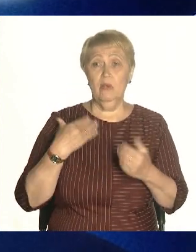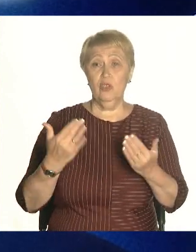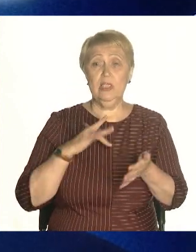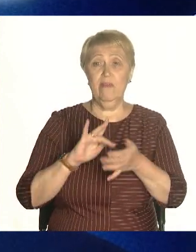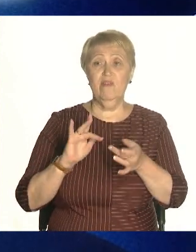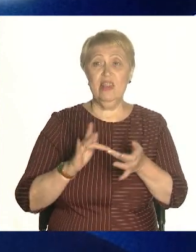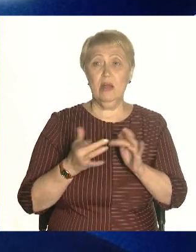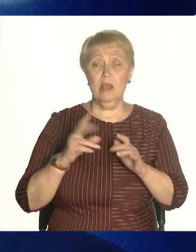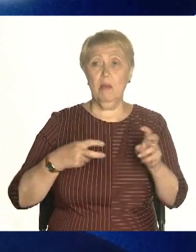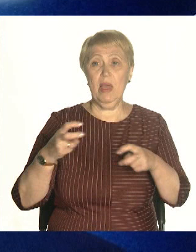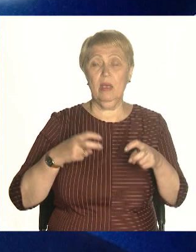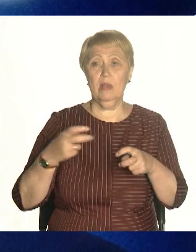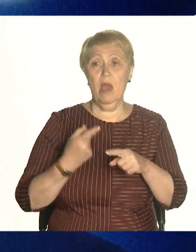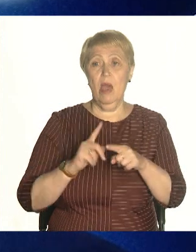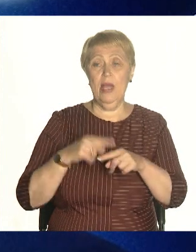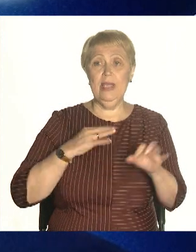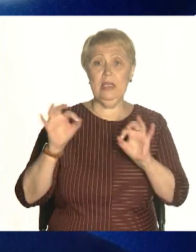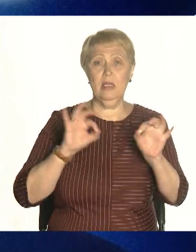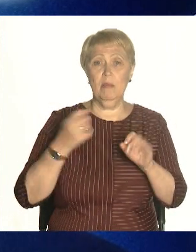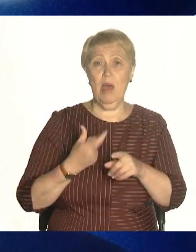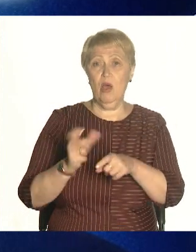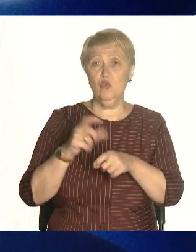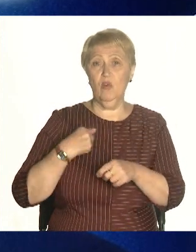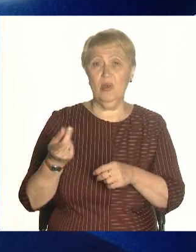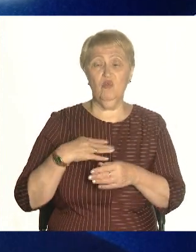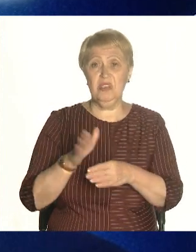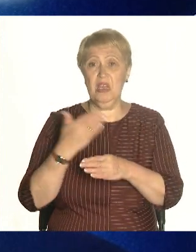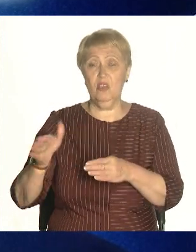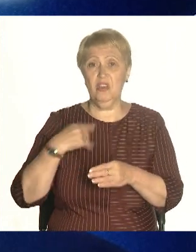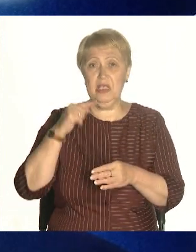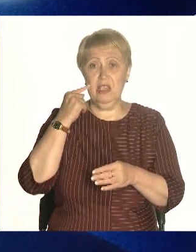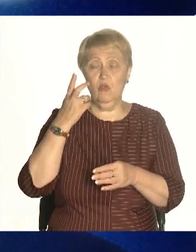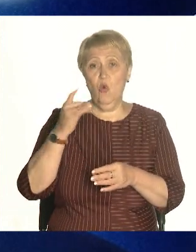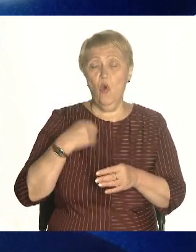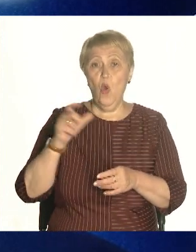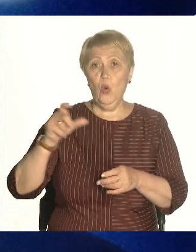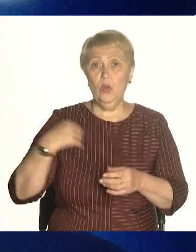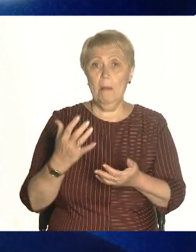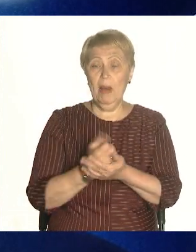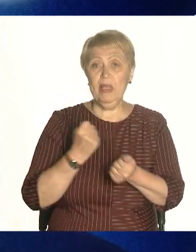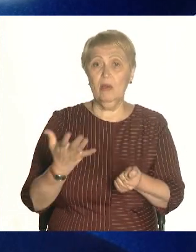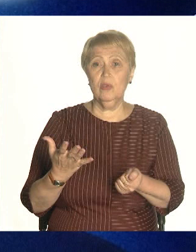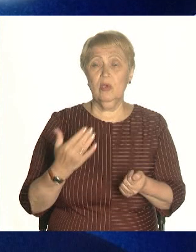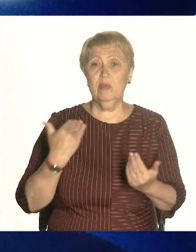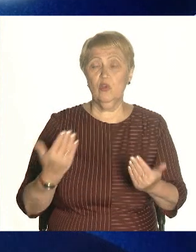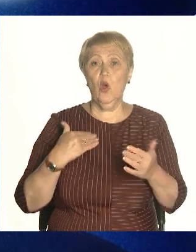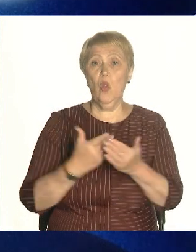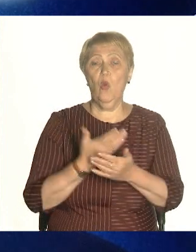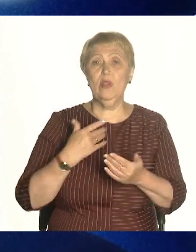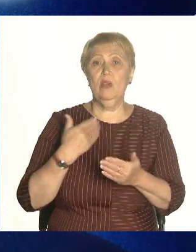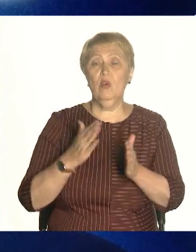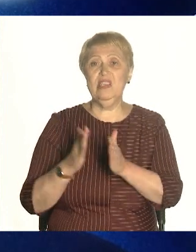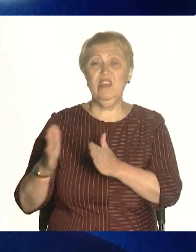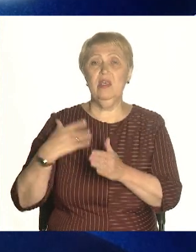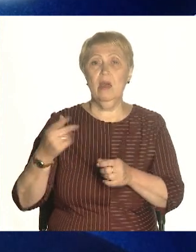интернете. И не сказать, что схемы эти отличаются особой хитростью, но люди на них попадаются. Сегодня разговор пойдет о новых видах мошенничества и о